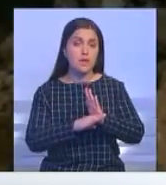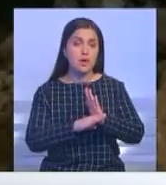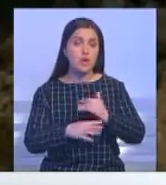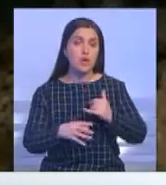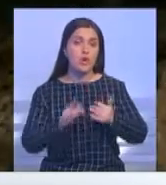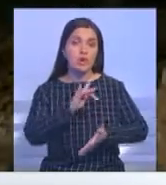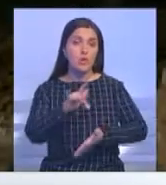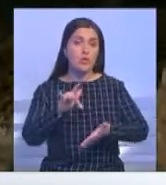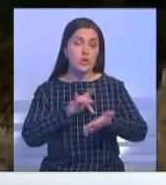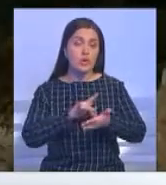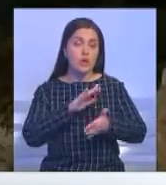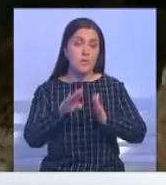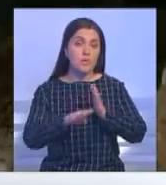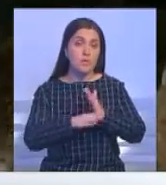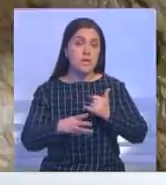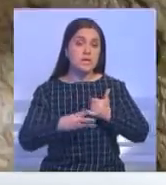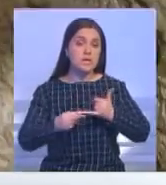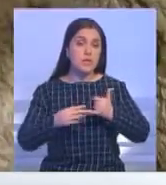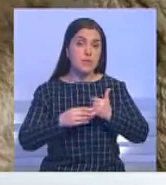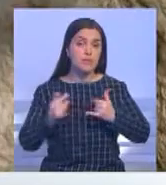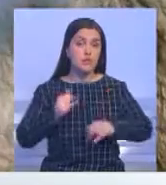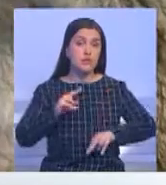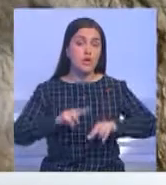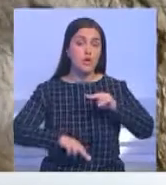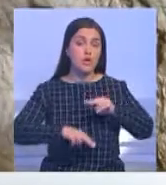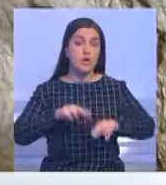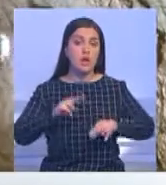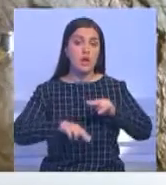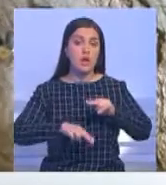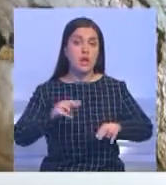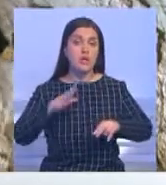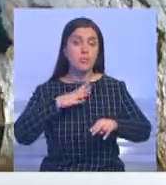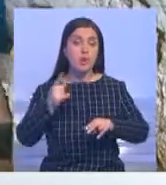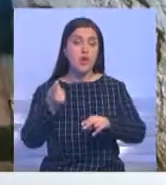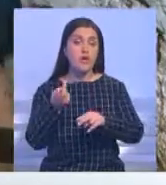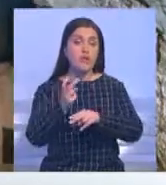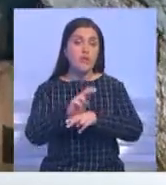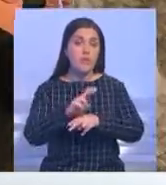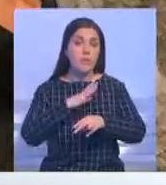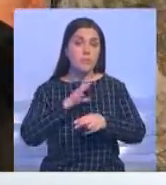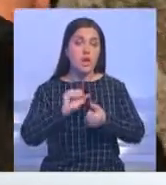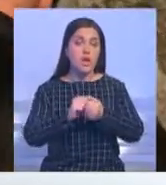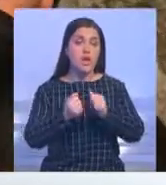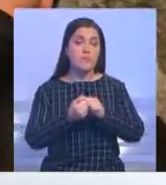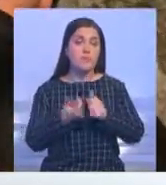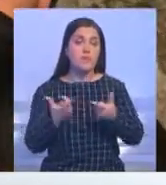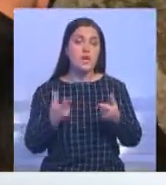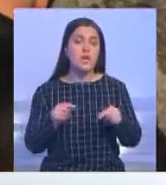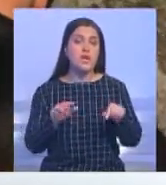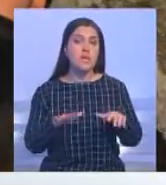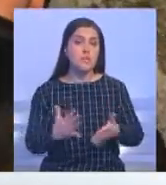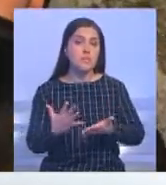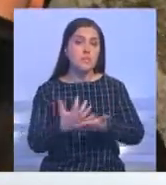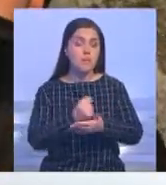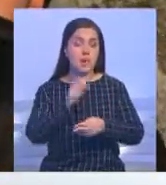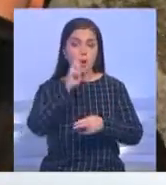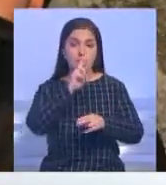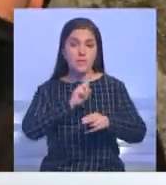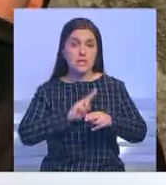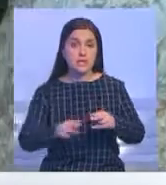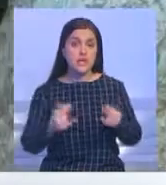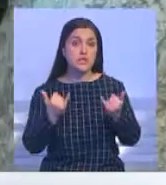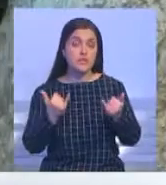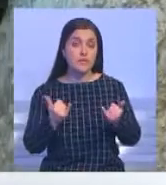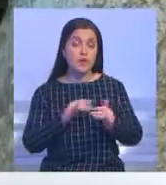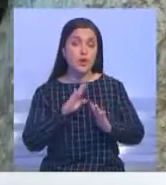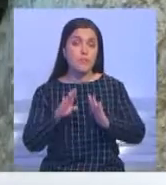начала массовой застройки городских окраин вход в эти галереи был засыпан. Информация о местонахождении тоннелей затерялась. Сегодня о